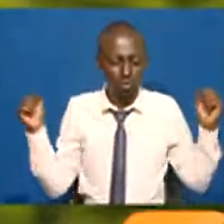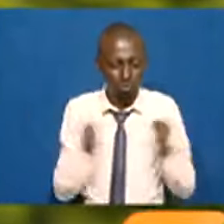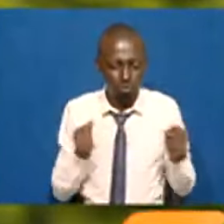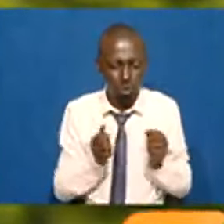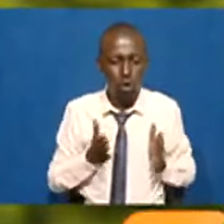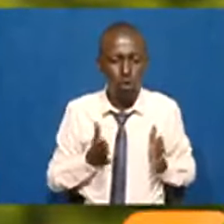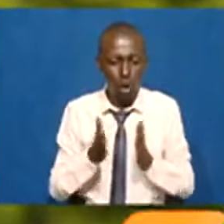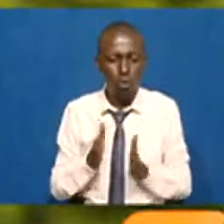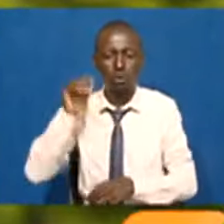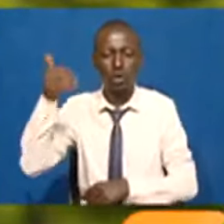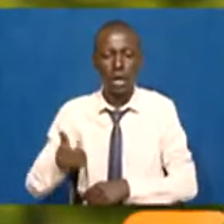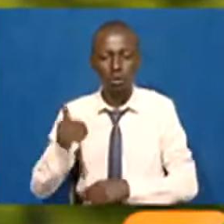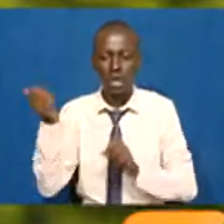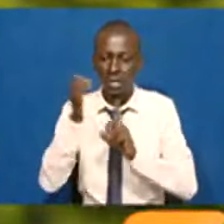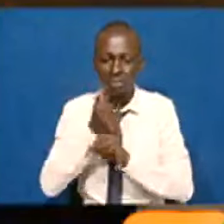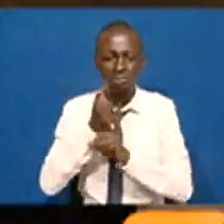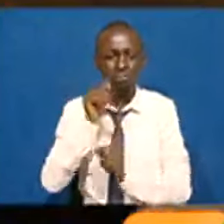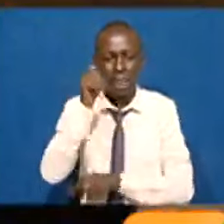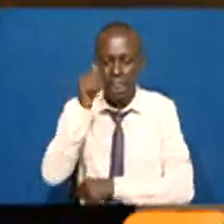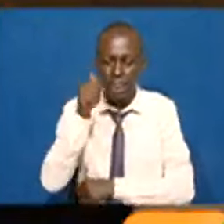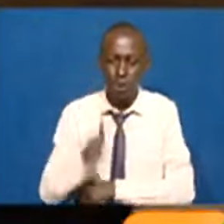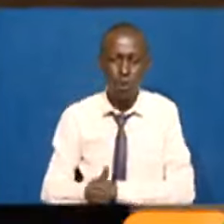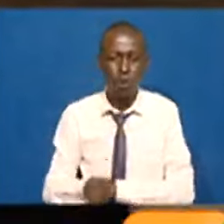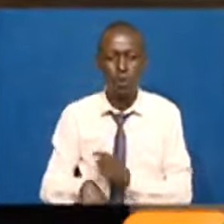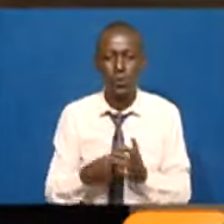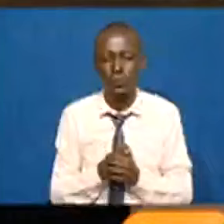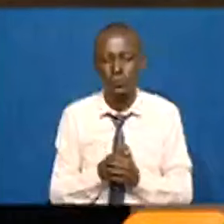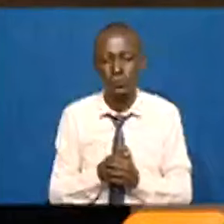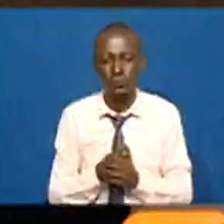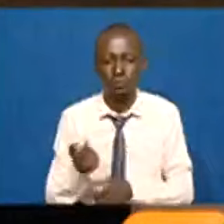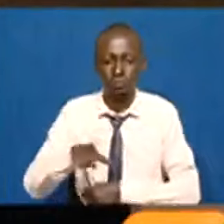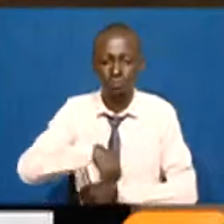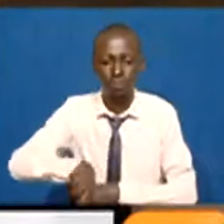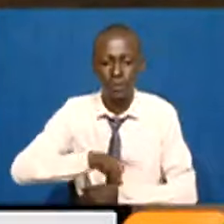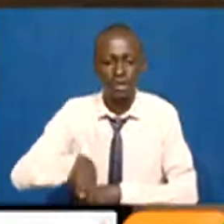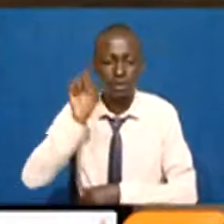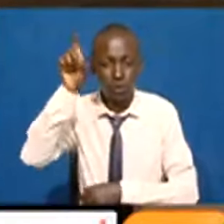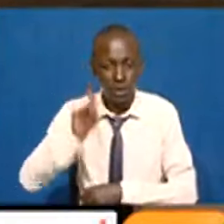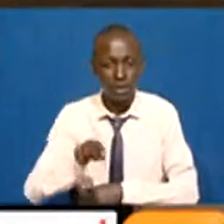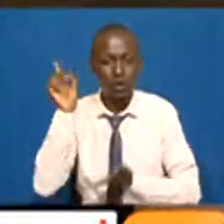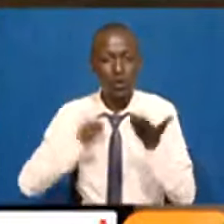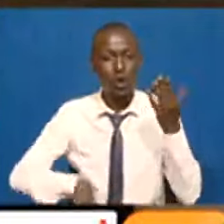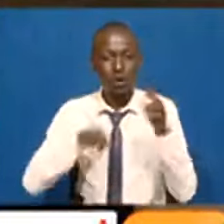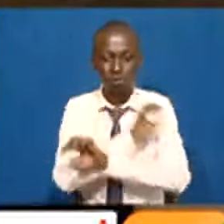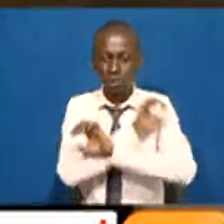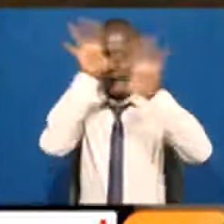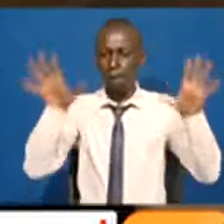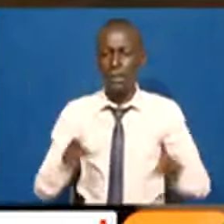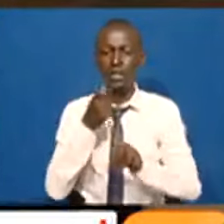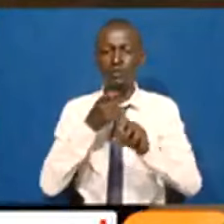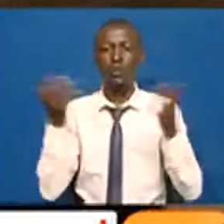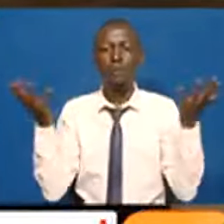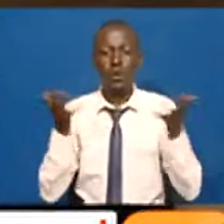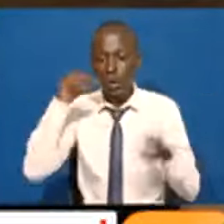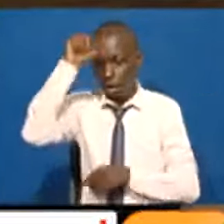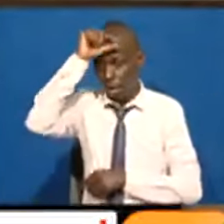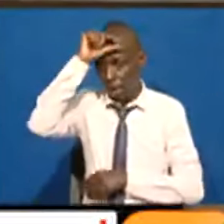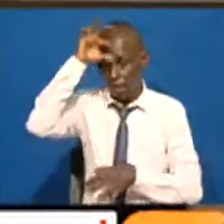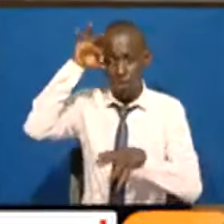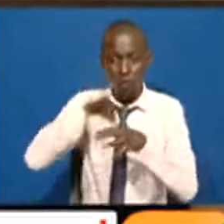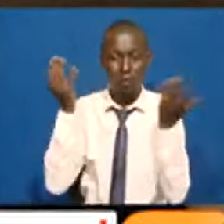jijini hazijafua dafu. We need a lot of transparency from the government we elected